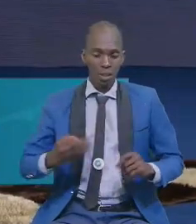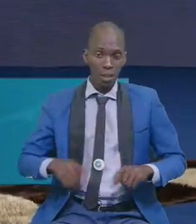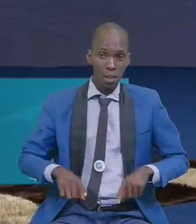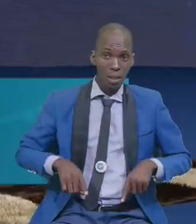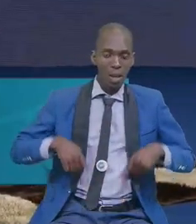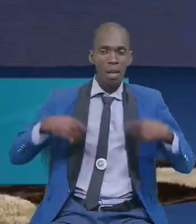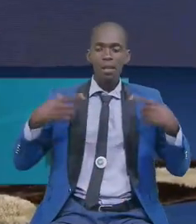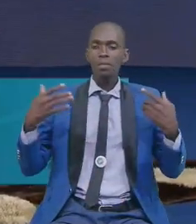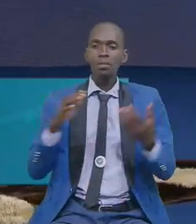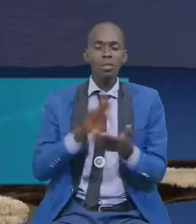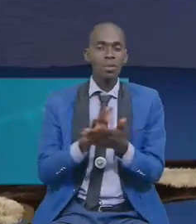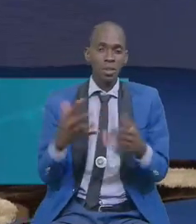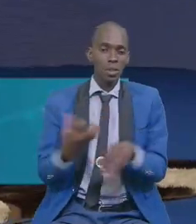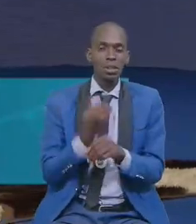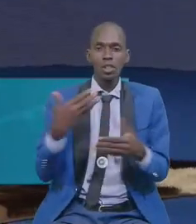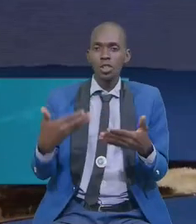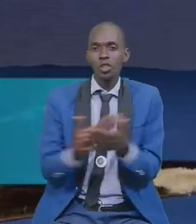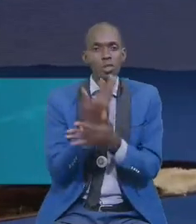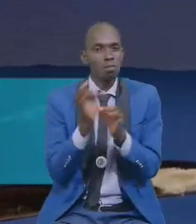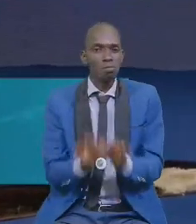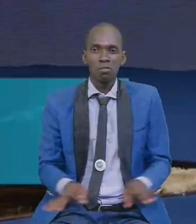Et la vie prend une nouvelle valeur.